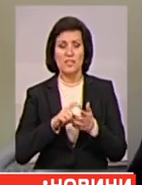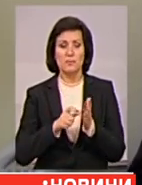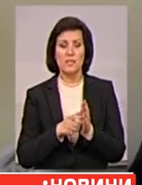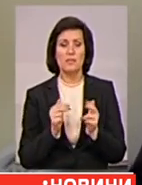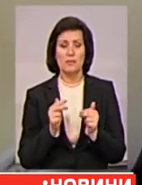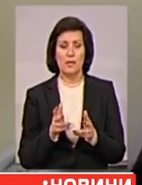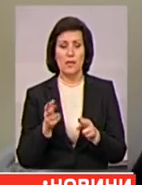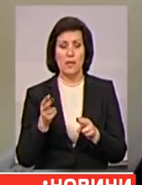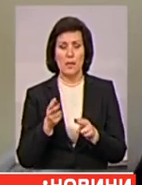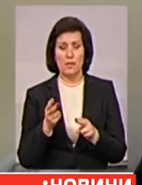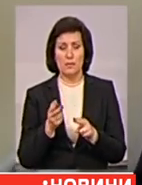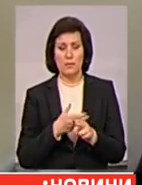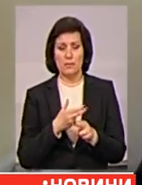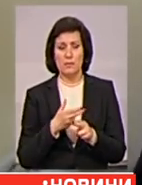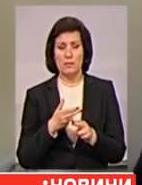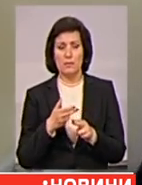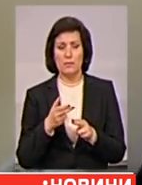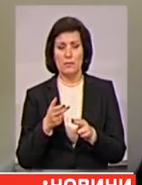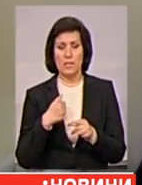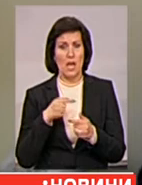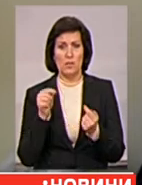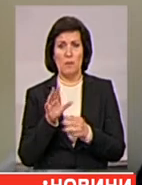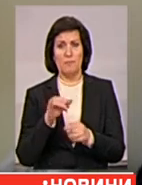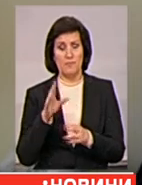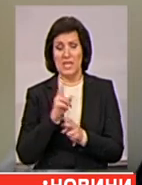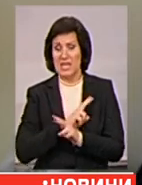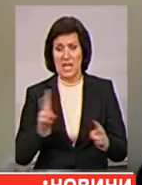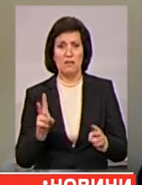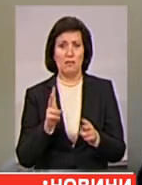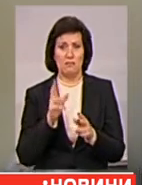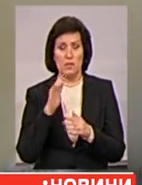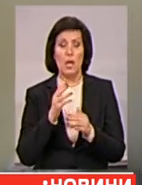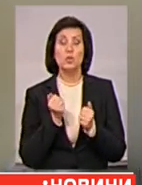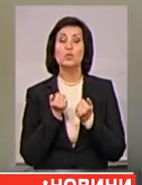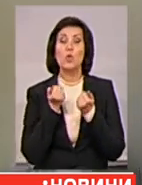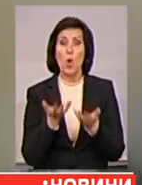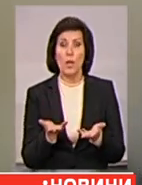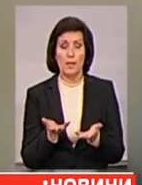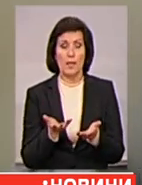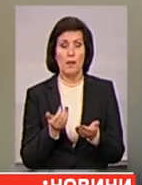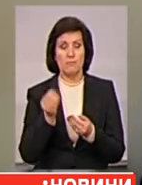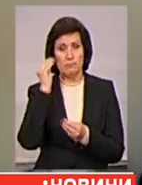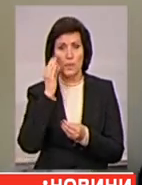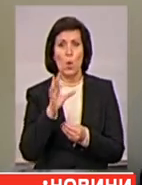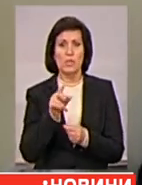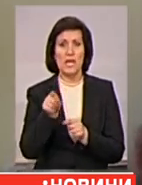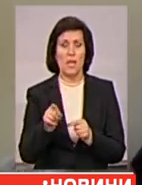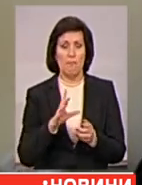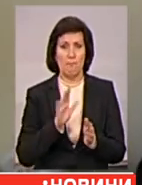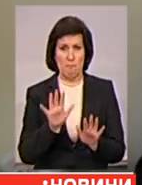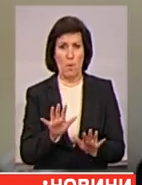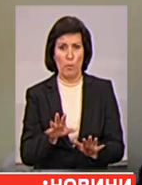как? Без угроз, да, я закрыл, я не отрицаю. Без угроз, никаких угроз абсолютно. Сколько, по вашему мнению, она там